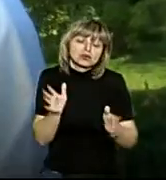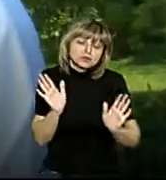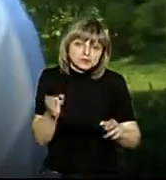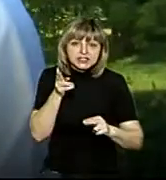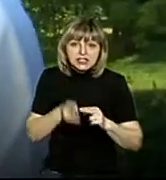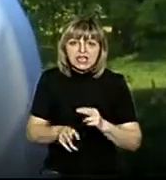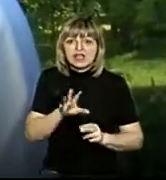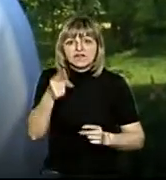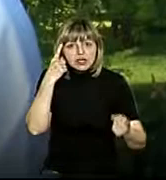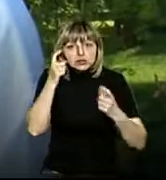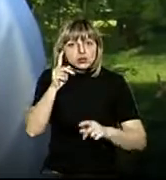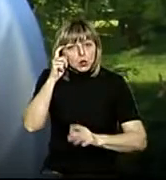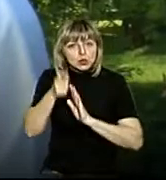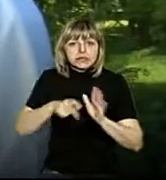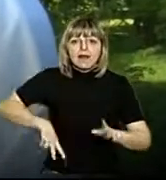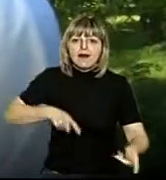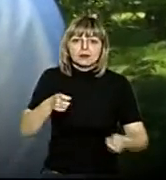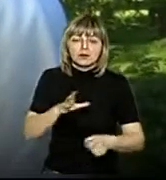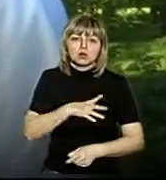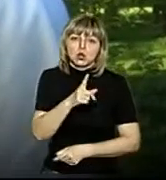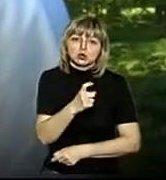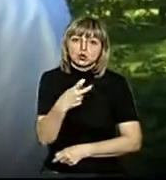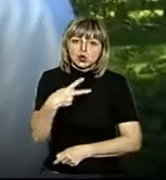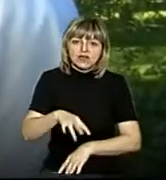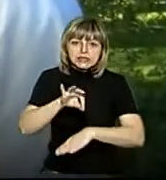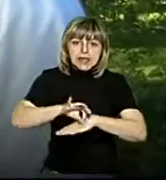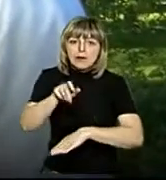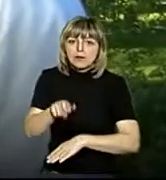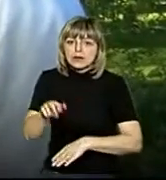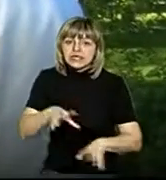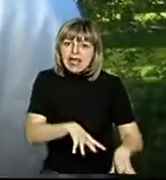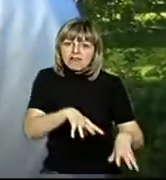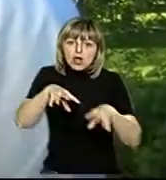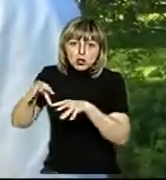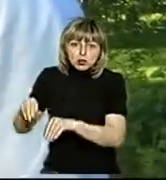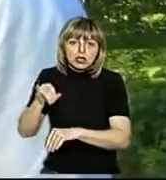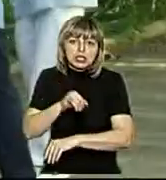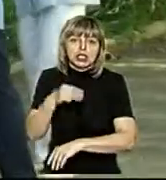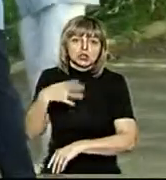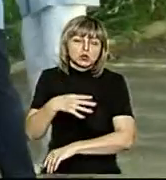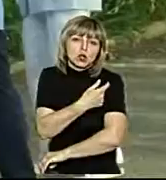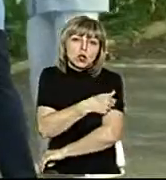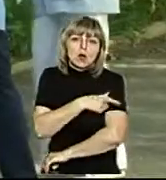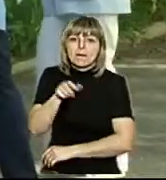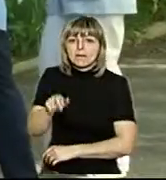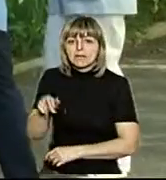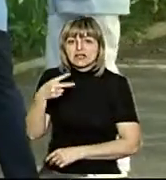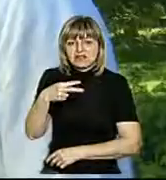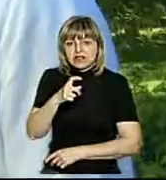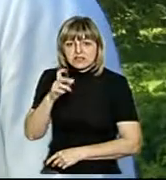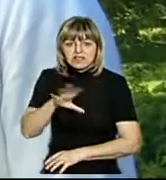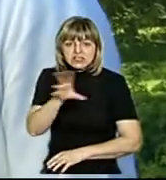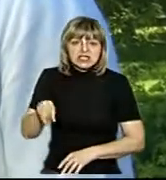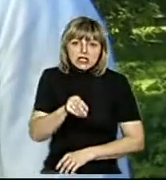інформації, що знавала адміністрація, то було 120 пацієнтів евакуйованих, 40 медперсоналу. За 20 хвилин були всі